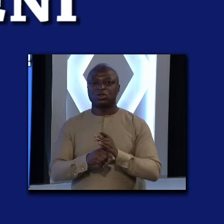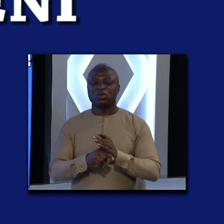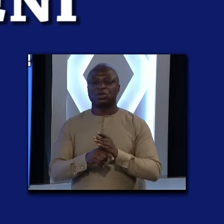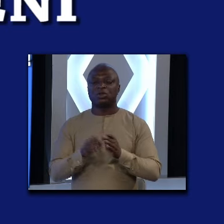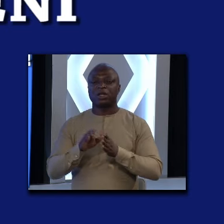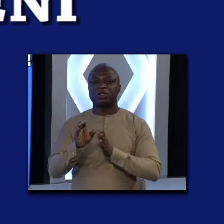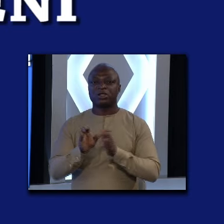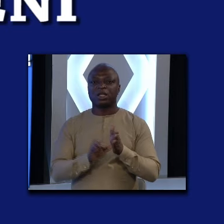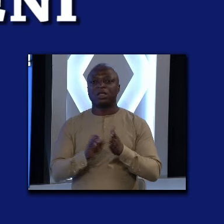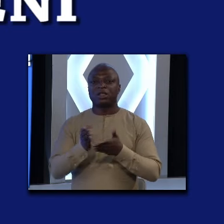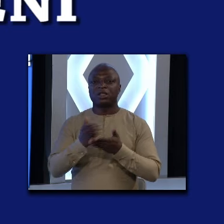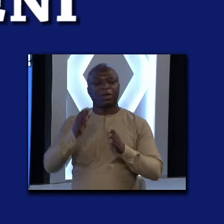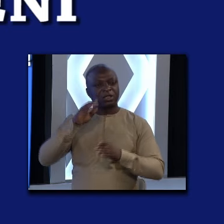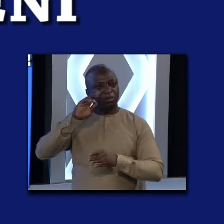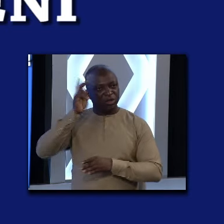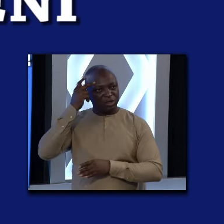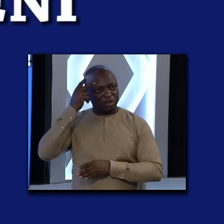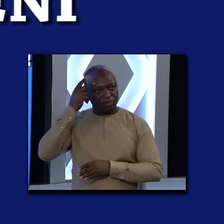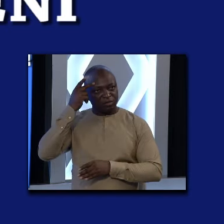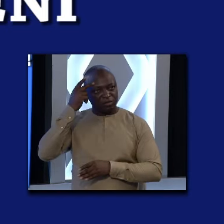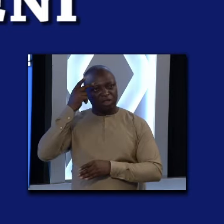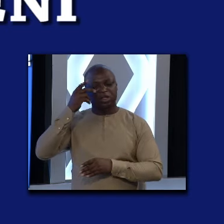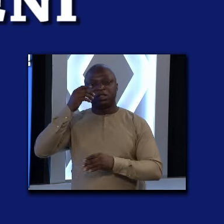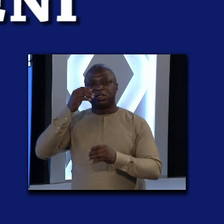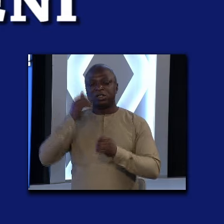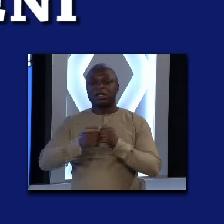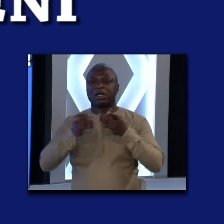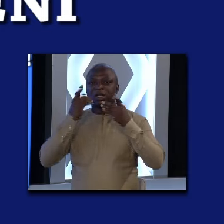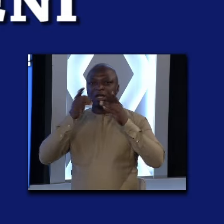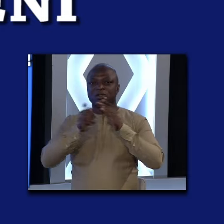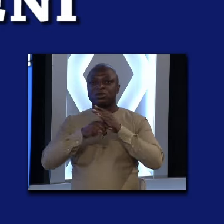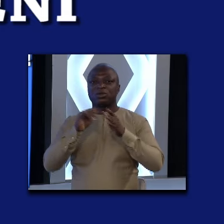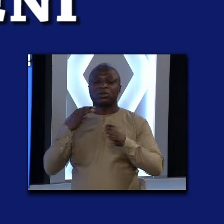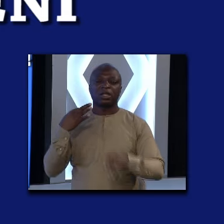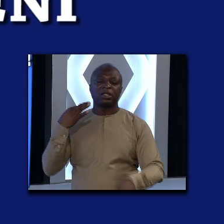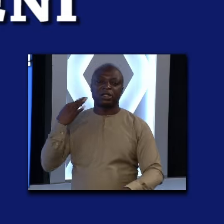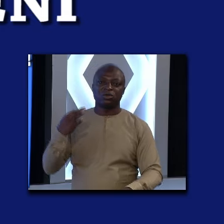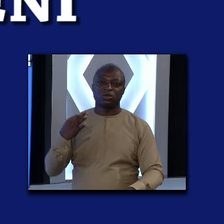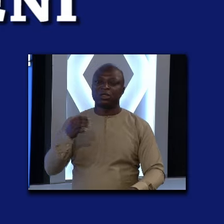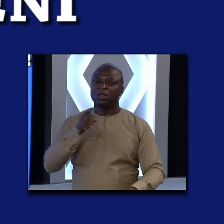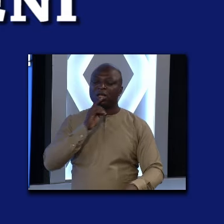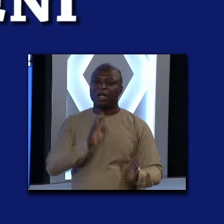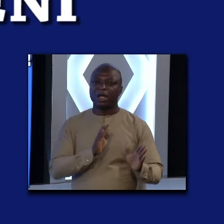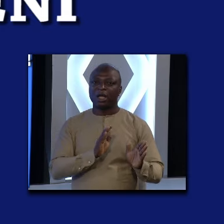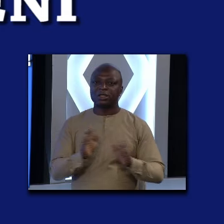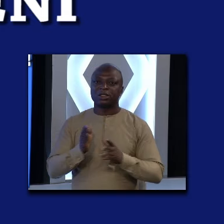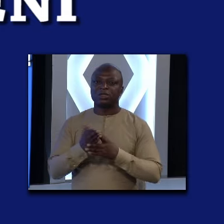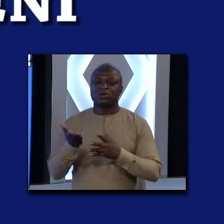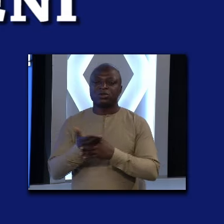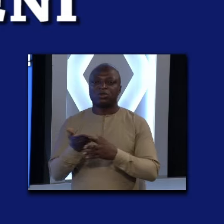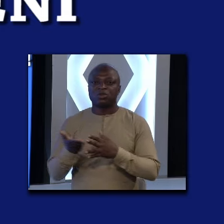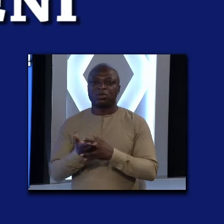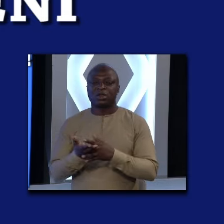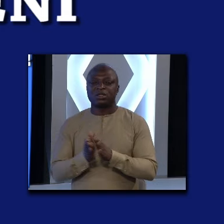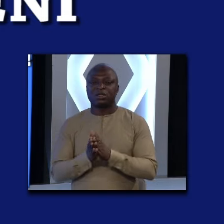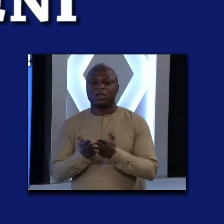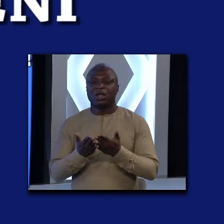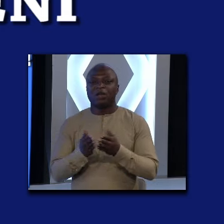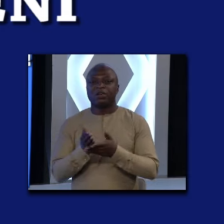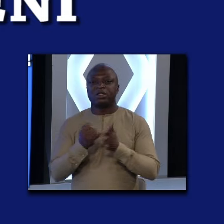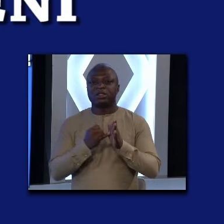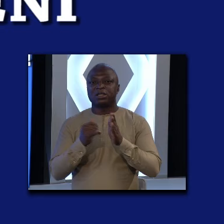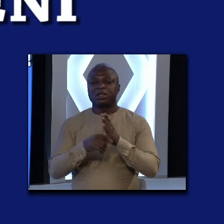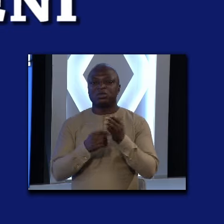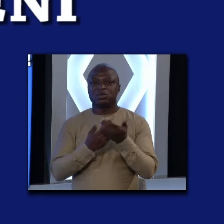charte des partis politiques. Chaque déclaration de candidature est rangée dans une chemise portant les